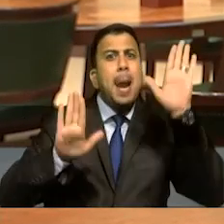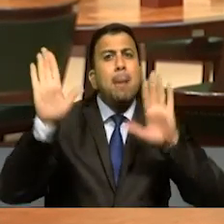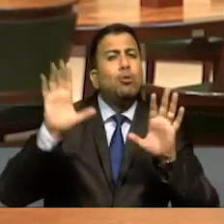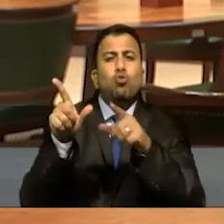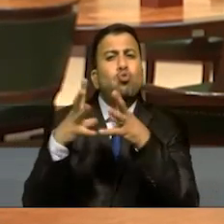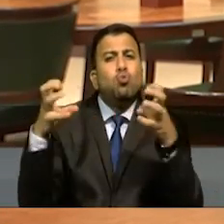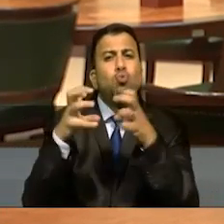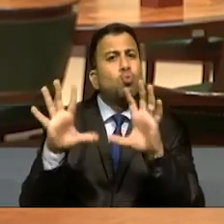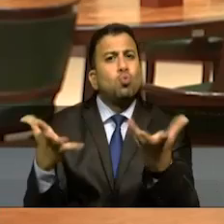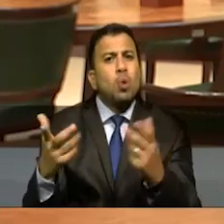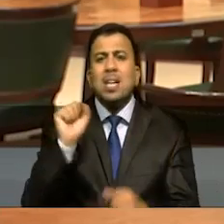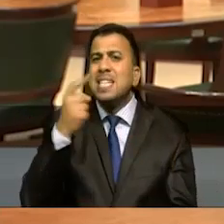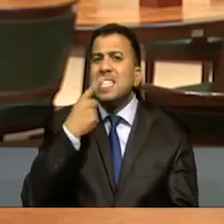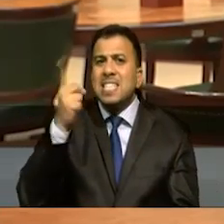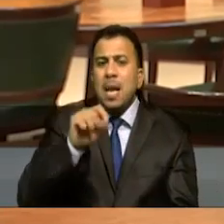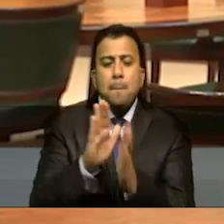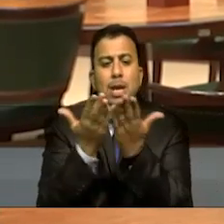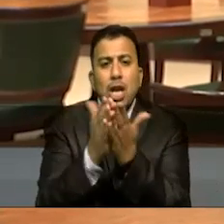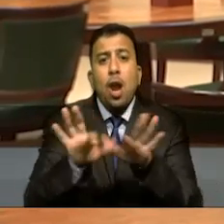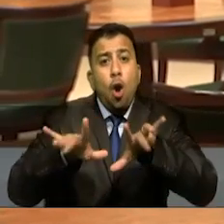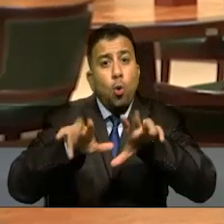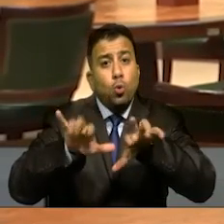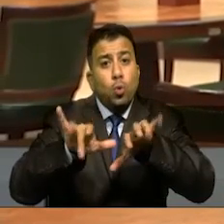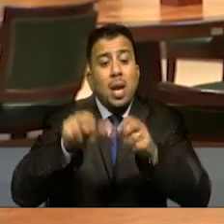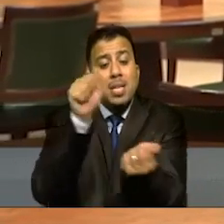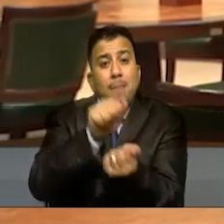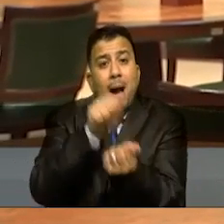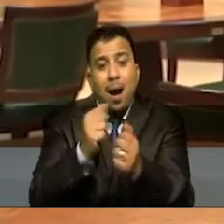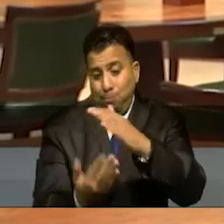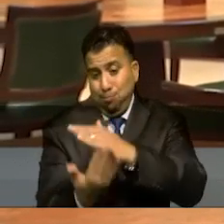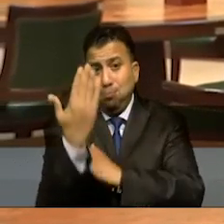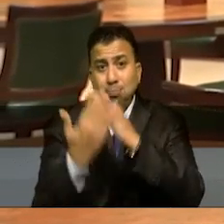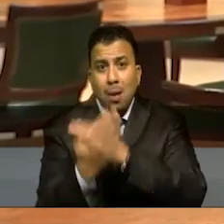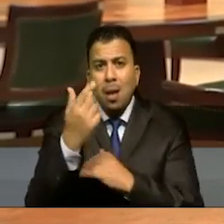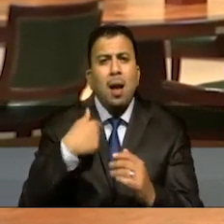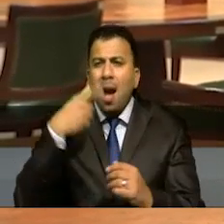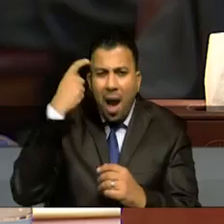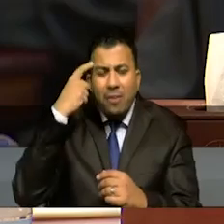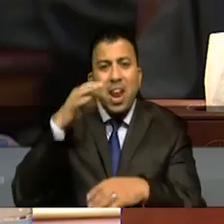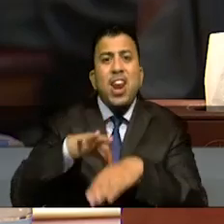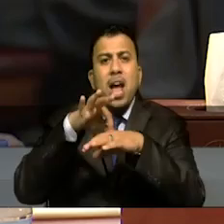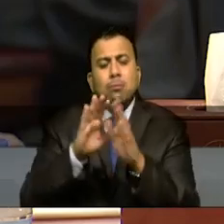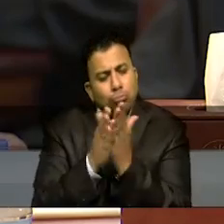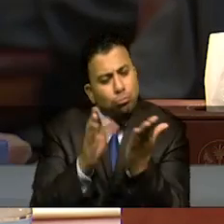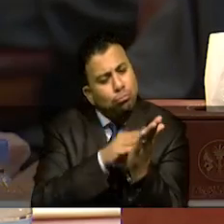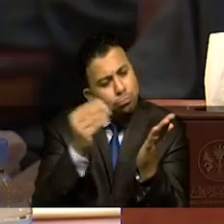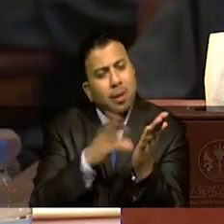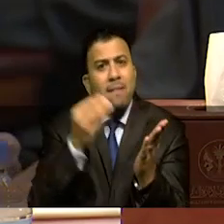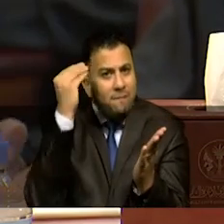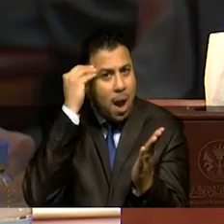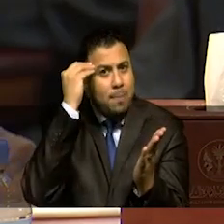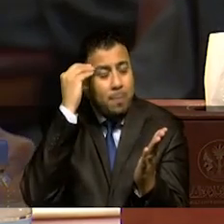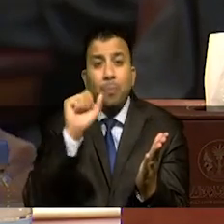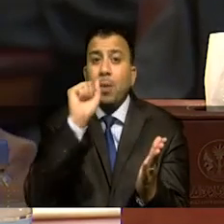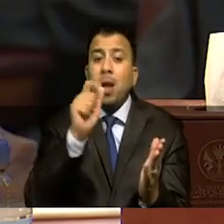التقرير السنوي، عندنا المجلة الإلكترونية اللي طبعناها طباعة لتعرفها بالجمهور. مشاركة المجلس هذا